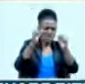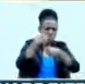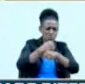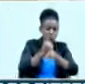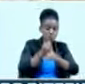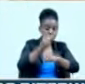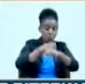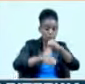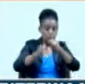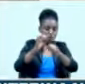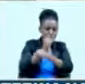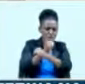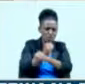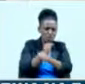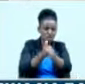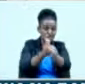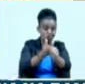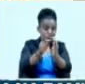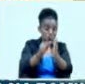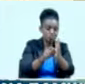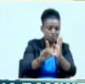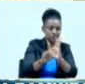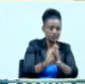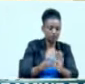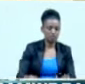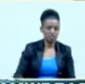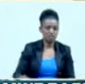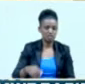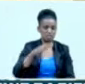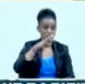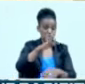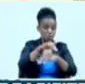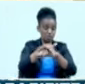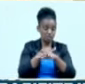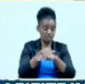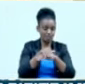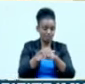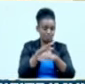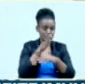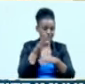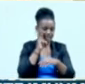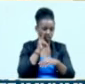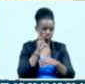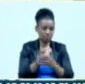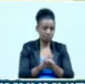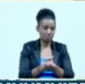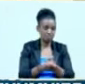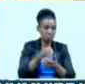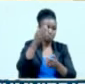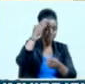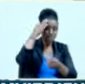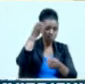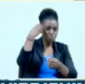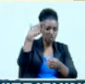mu gushyira mu bikorwa ingamba zo kwirinda byari bikurikije amategeko. We all know that until now with no vaccine kwese tuzi neza ko kugeza